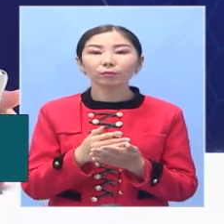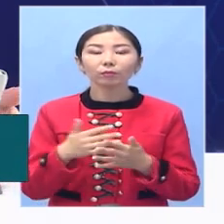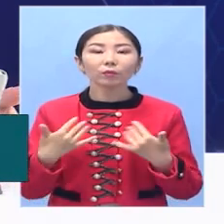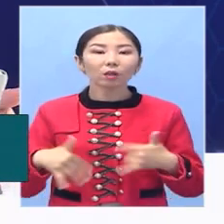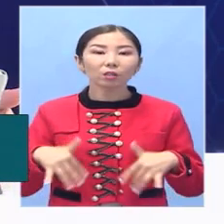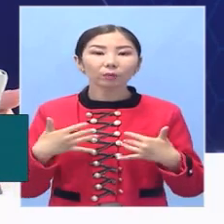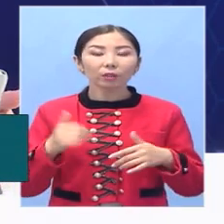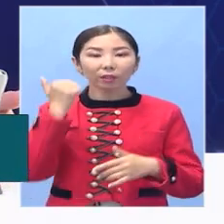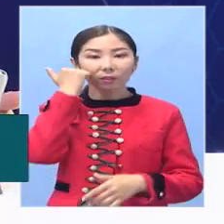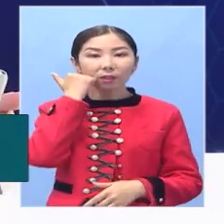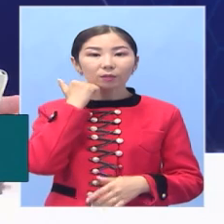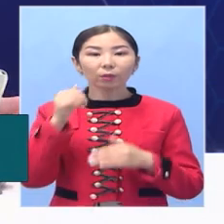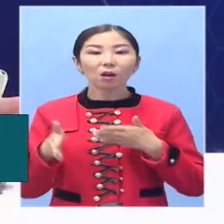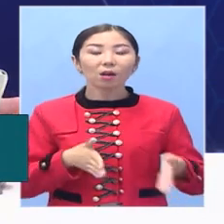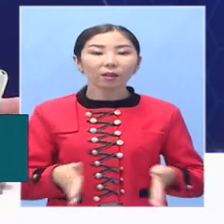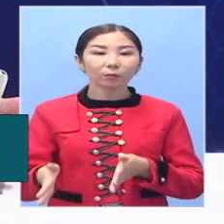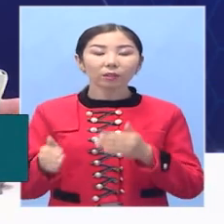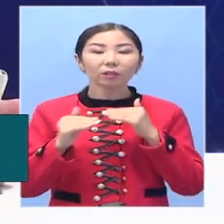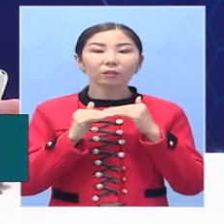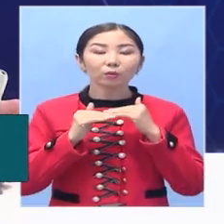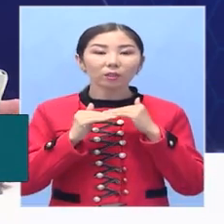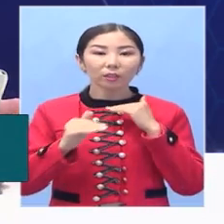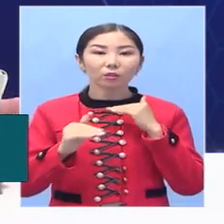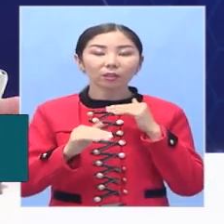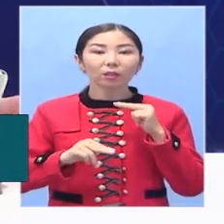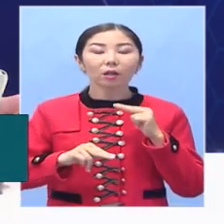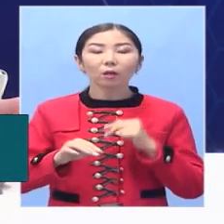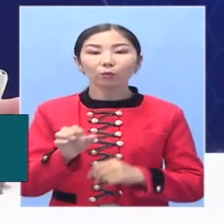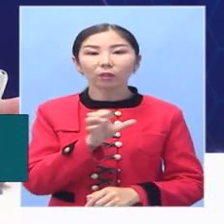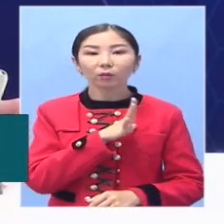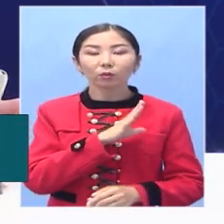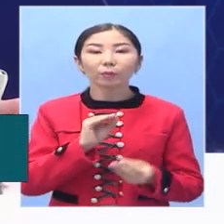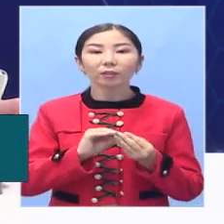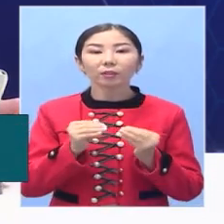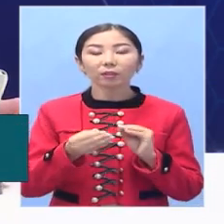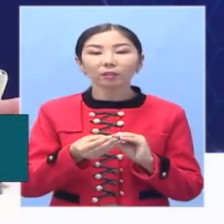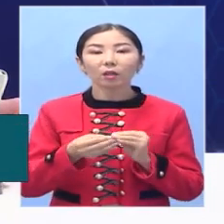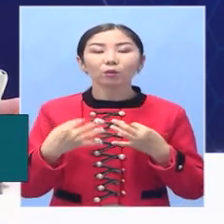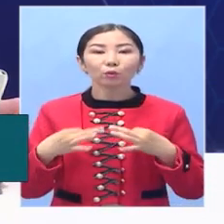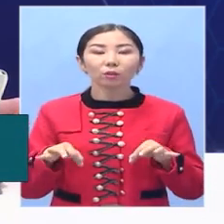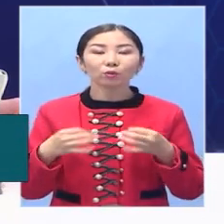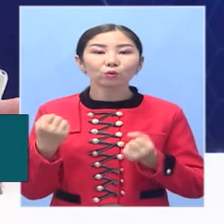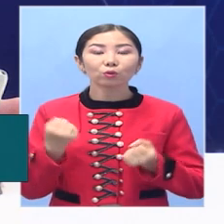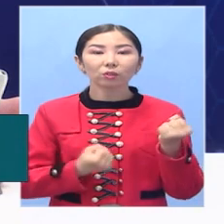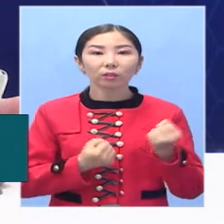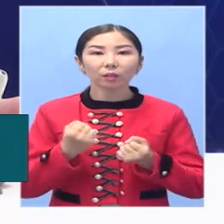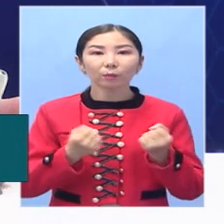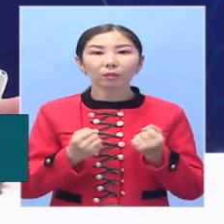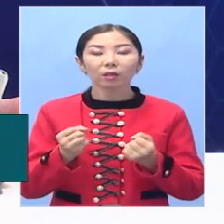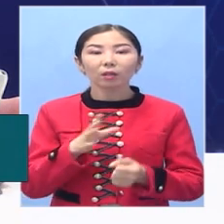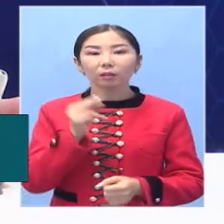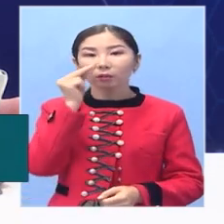ескі асфальттар төселген жерлер болады деген секілді. Көбіне осындай мәселелерде көлік жүргізушілер тарапынан көбіне